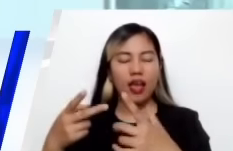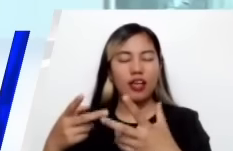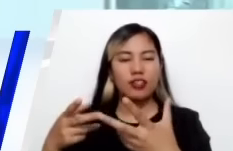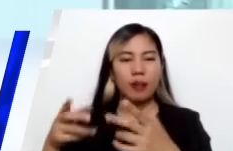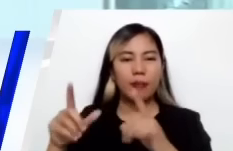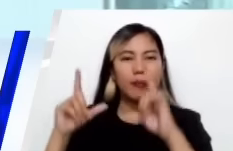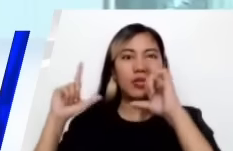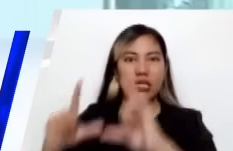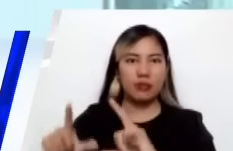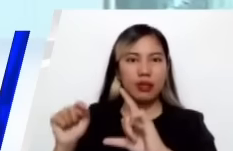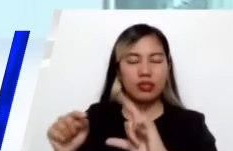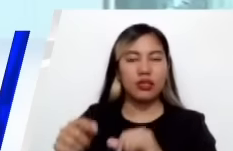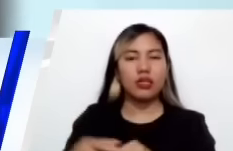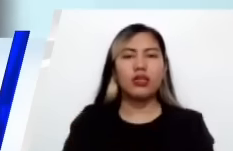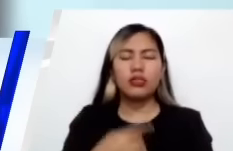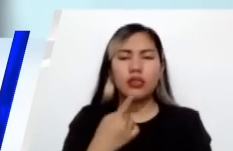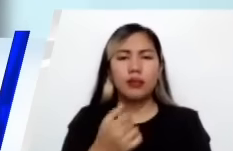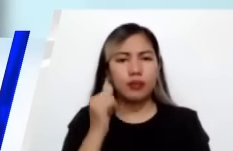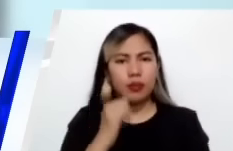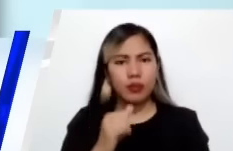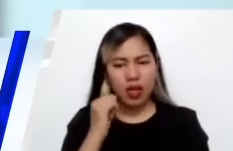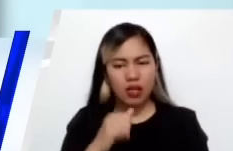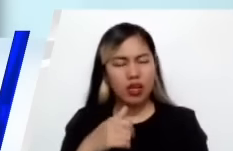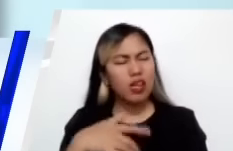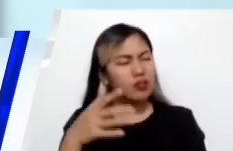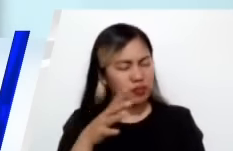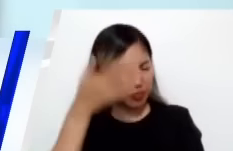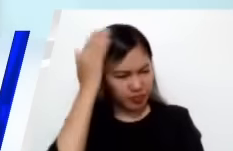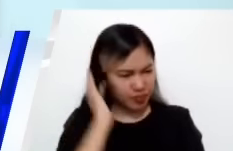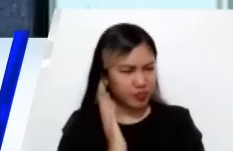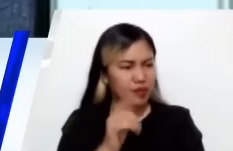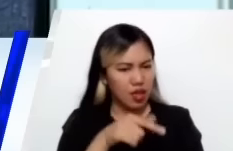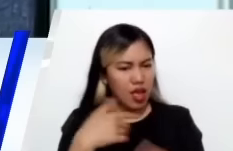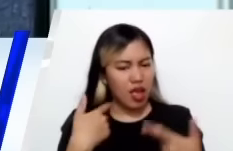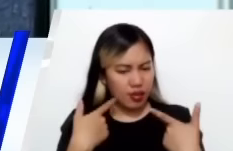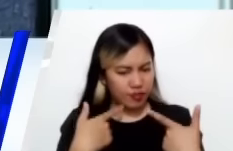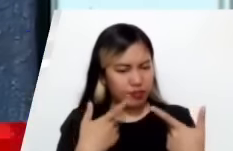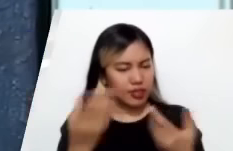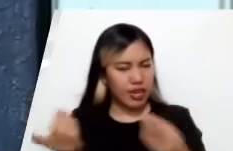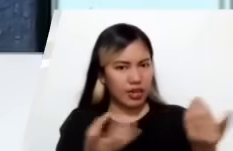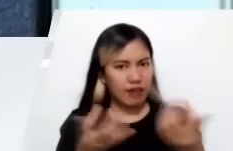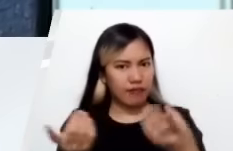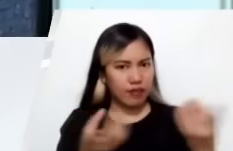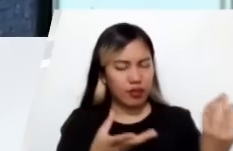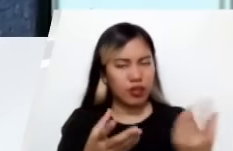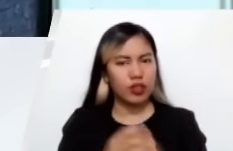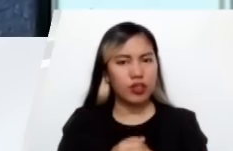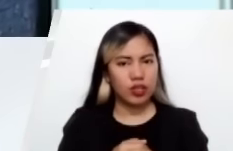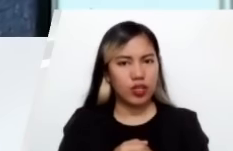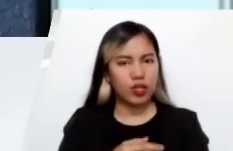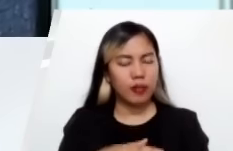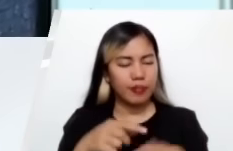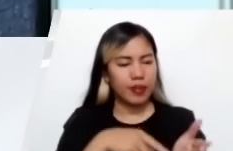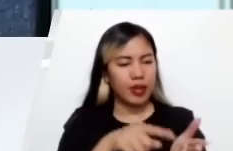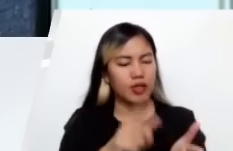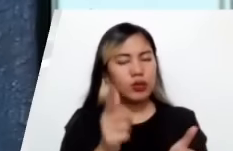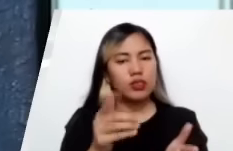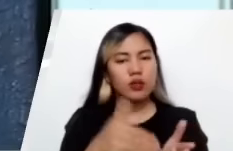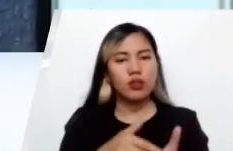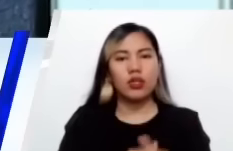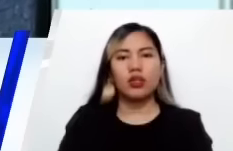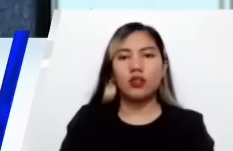daw sa kanya na i-deliver ang item kapalit ng 20,000 piso. Pinagutusan po ako na padala